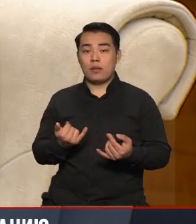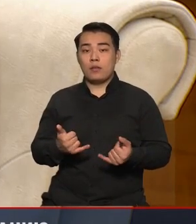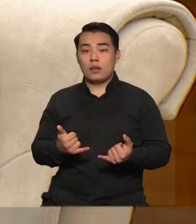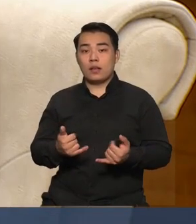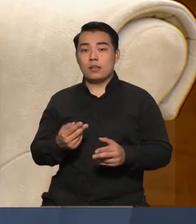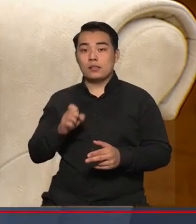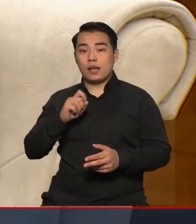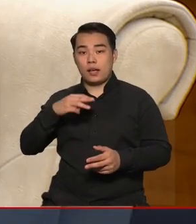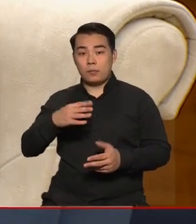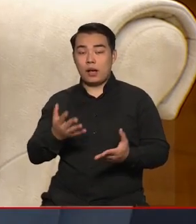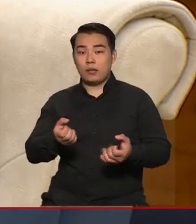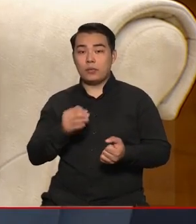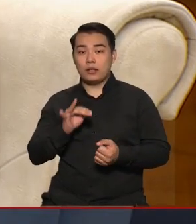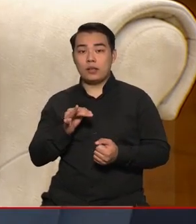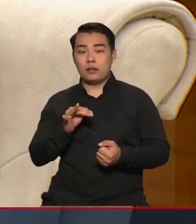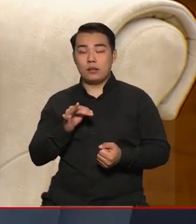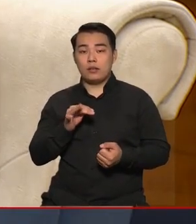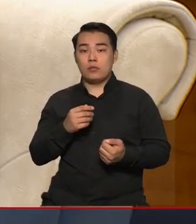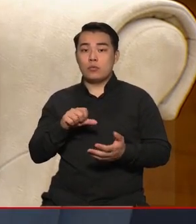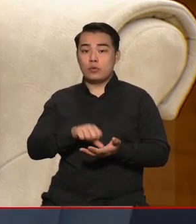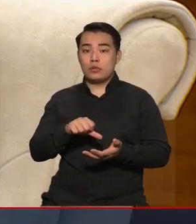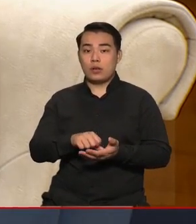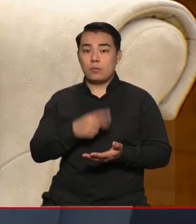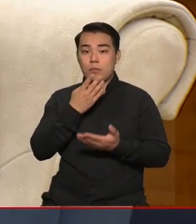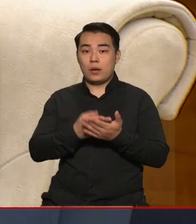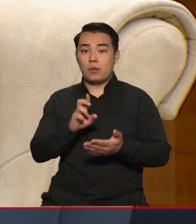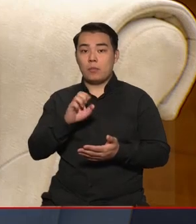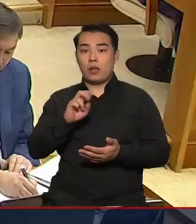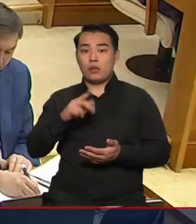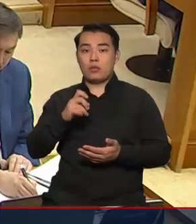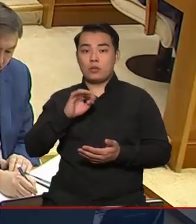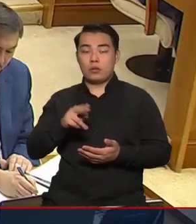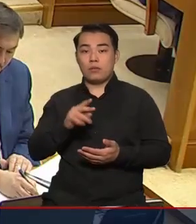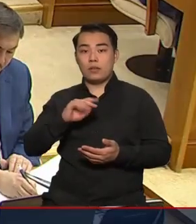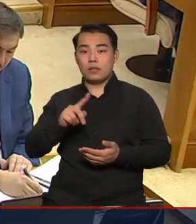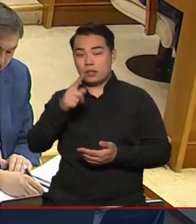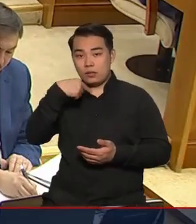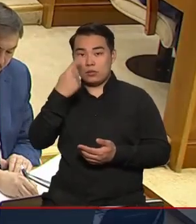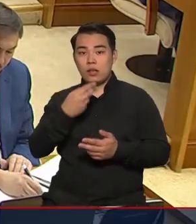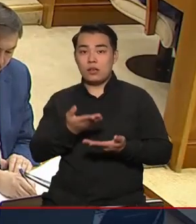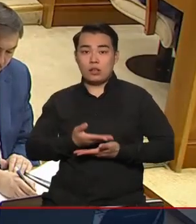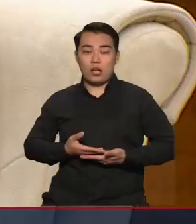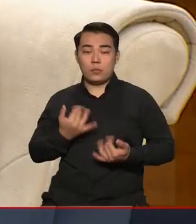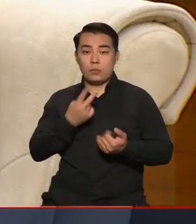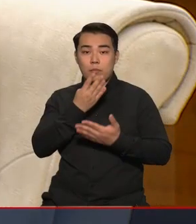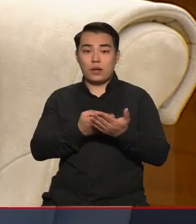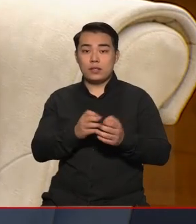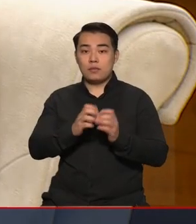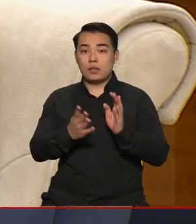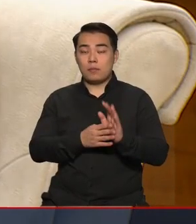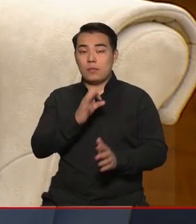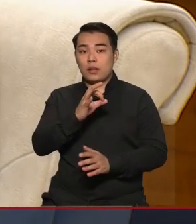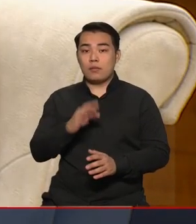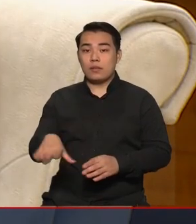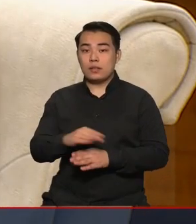выставляемых заемщикам для участия в процедуре банкротства физических лиц. По нашим данным, порядка 19%